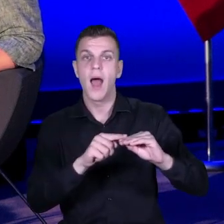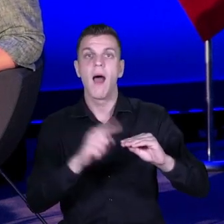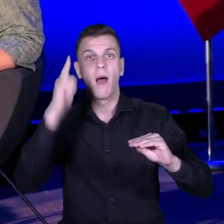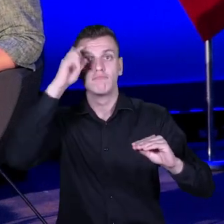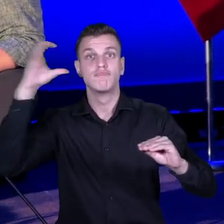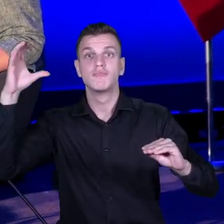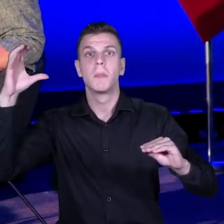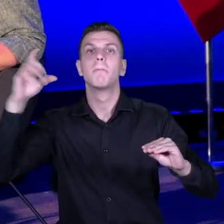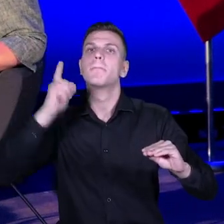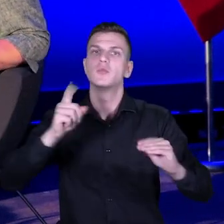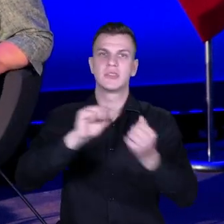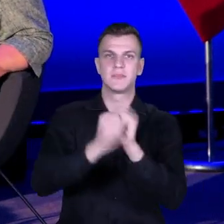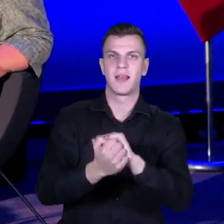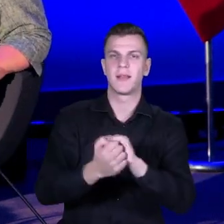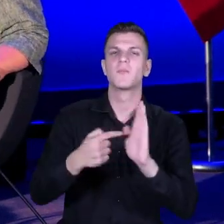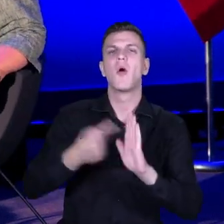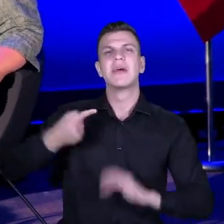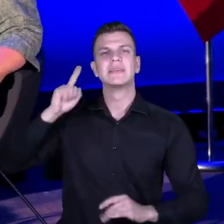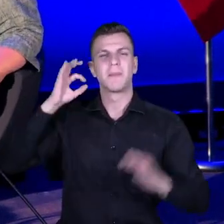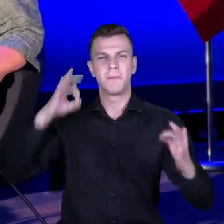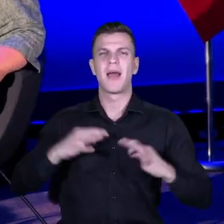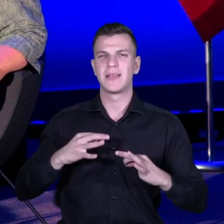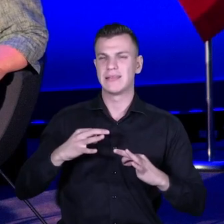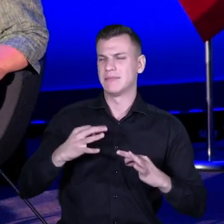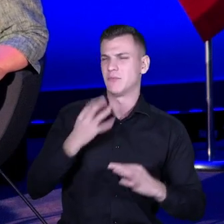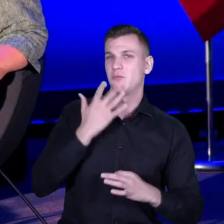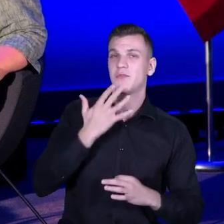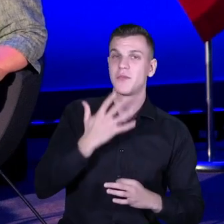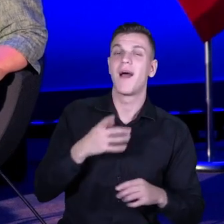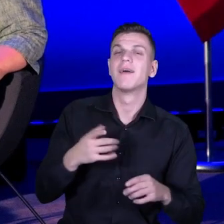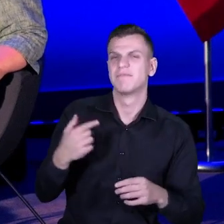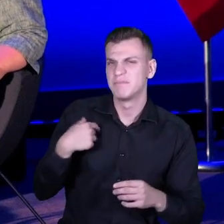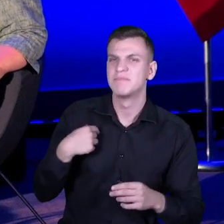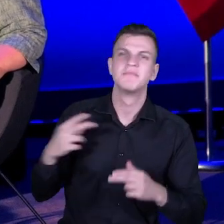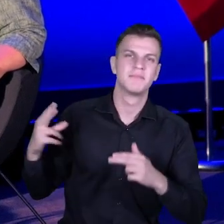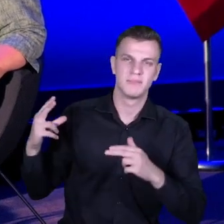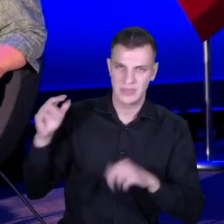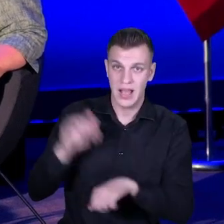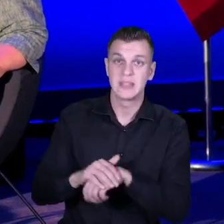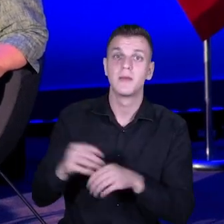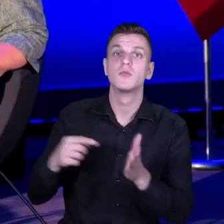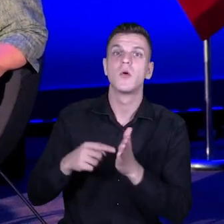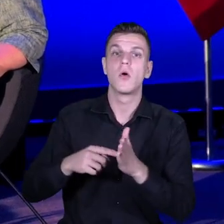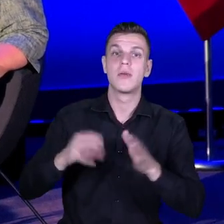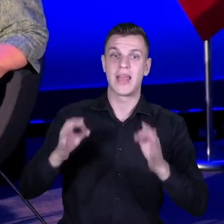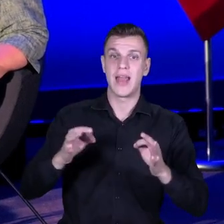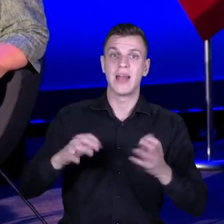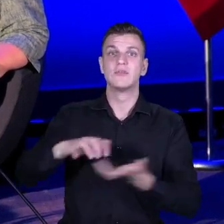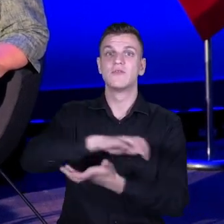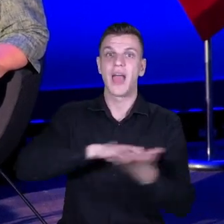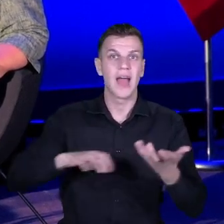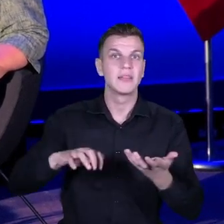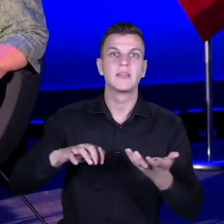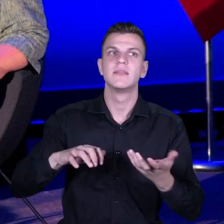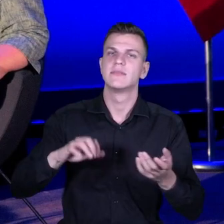mówiła moja przedmówczyni przed sekundą, jesteśmy i funkcjonujemy w innym świecie, który jest w permanentnej